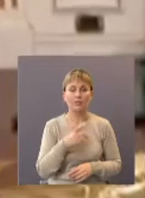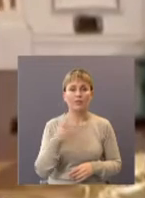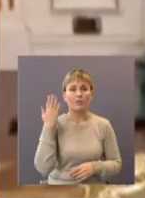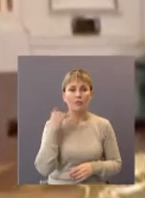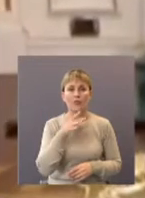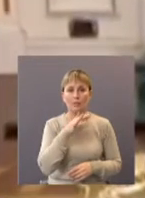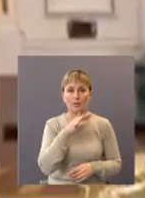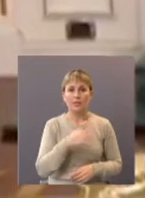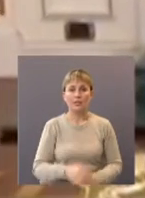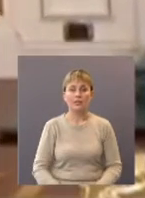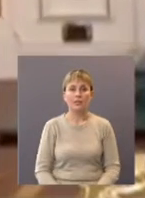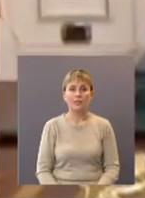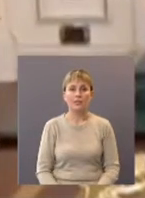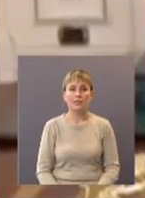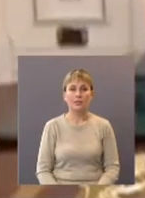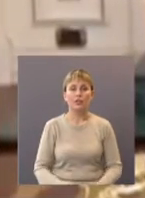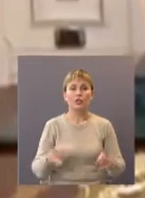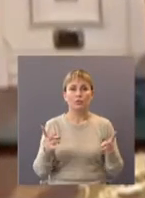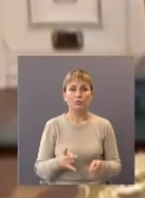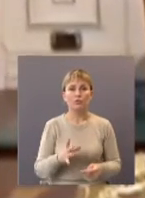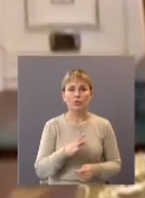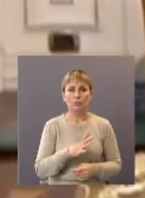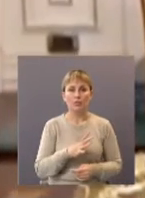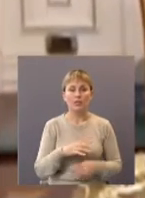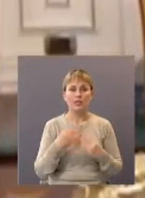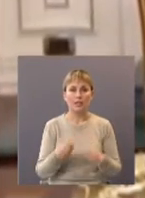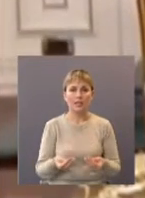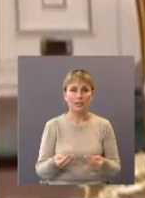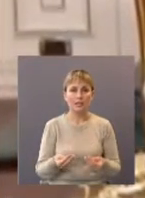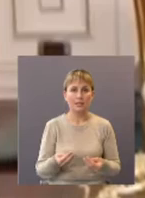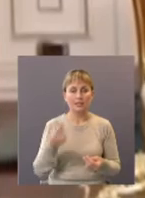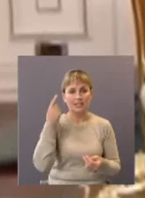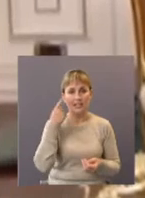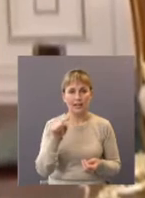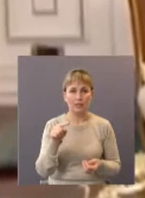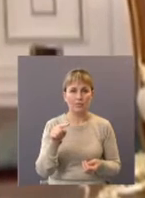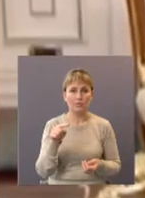времени. Значит, нужно было дать идею,